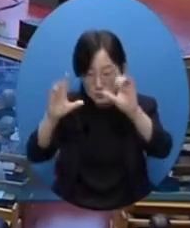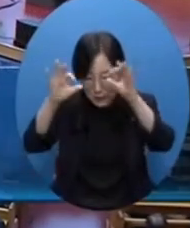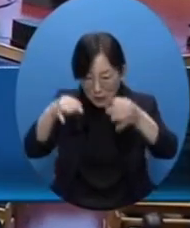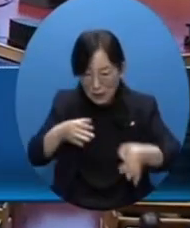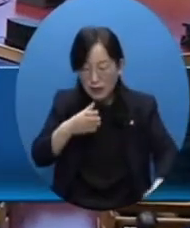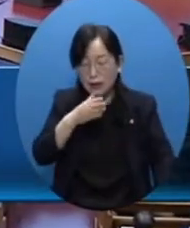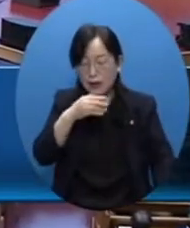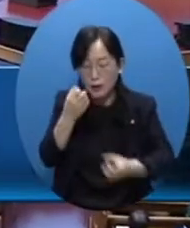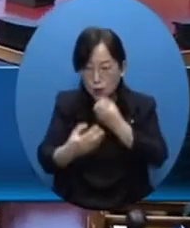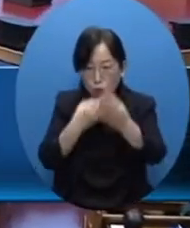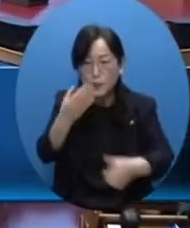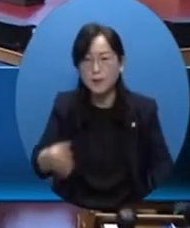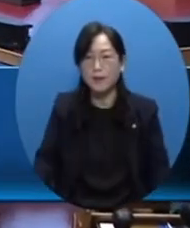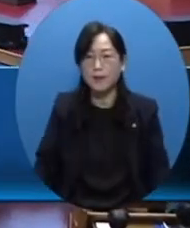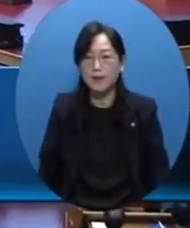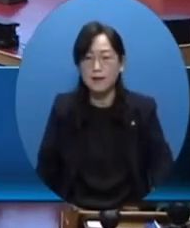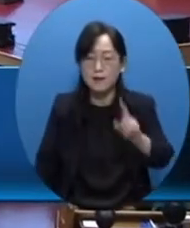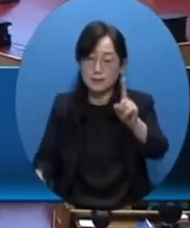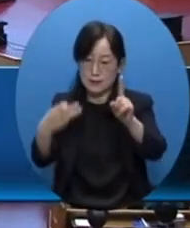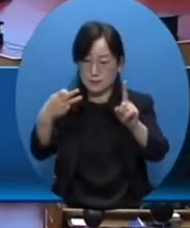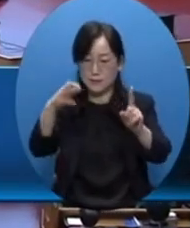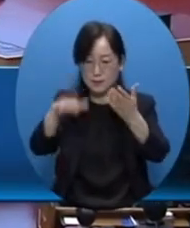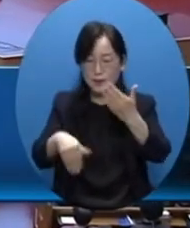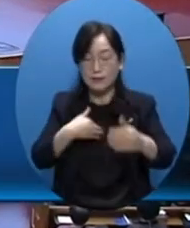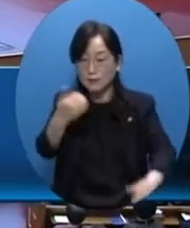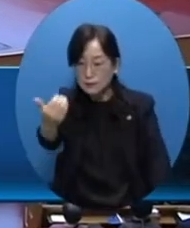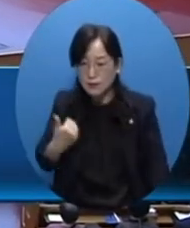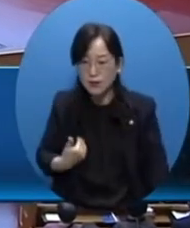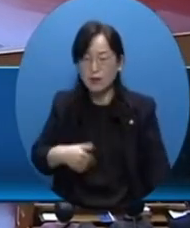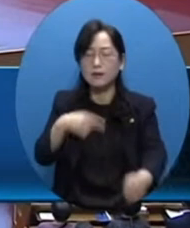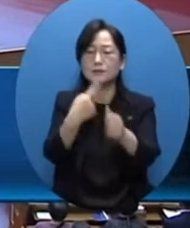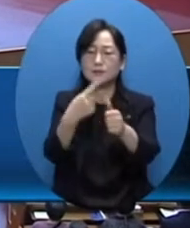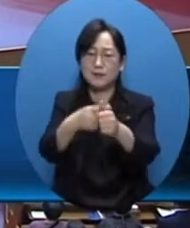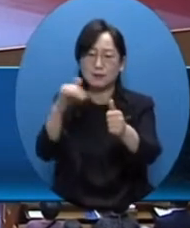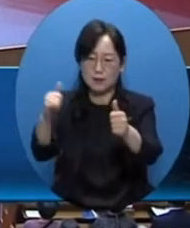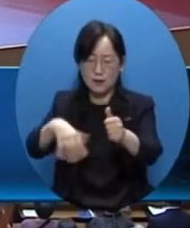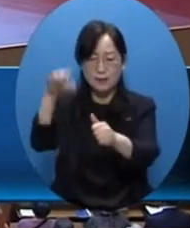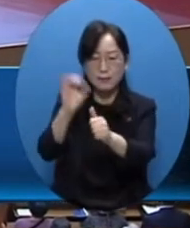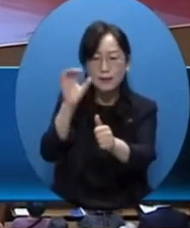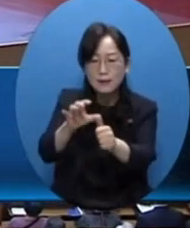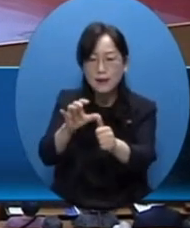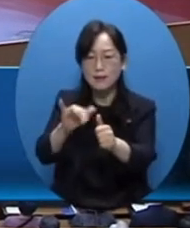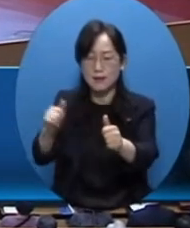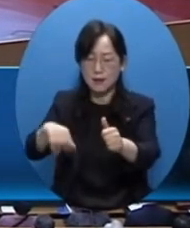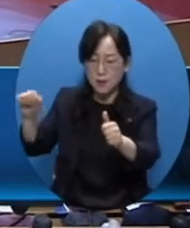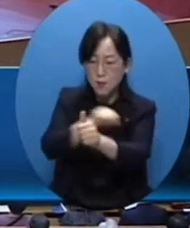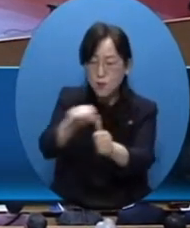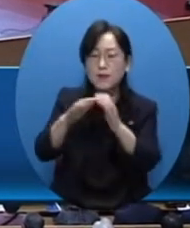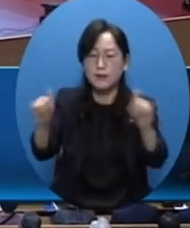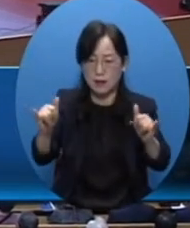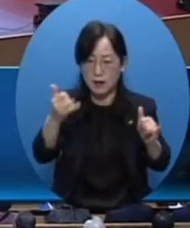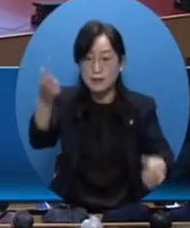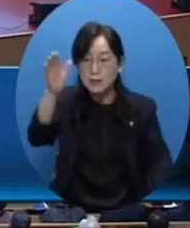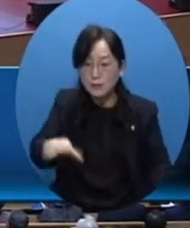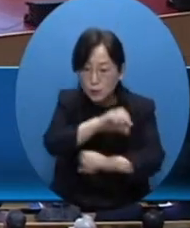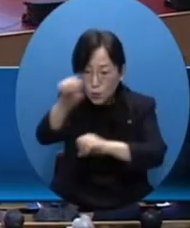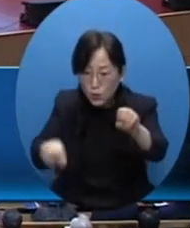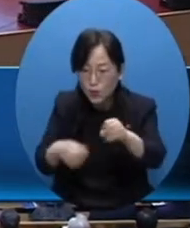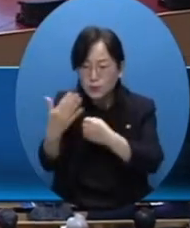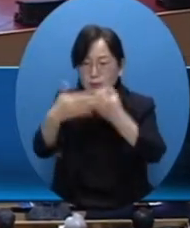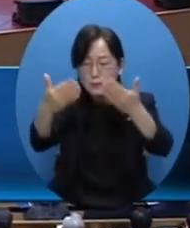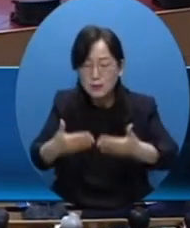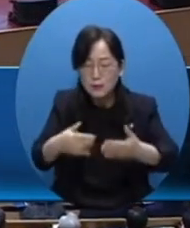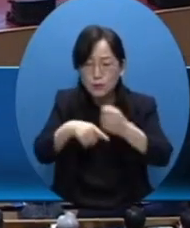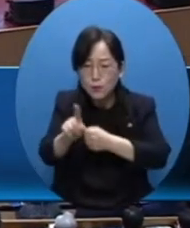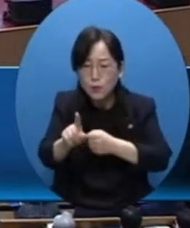벌써 1달 13절 14절 입니다 내가 전에는 비방 자여 박혜자 여 폭행 자 이어서 나토 리어 쿵 u 를 입은 것은 내가 믿지